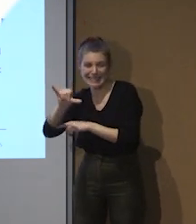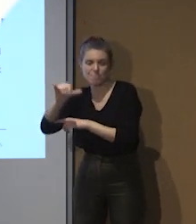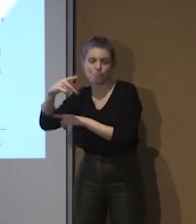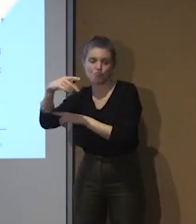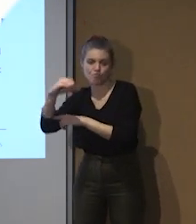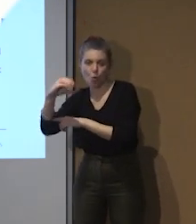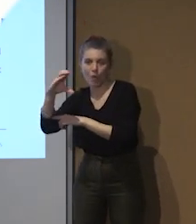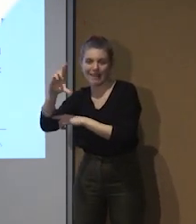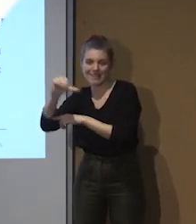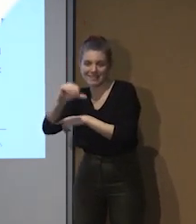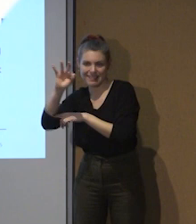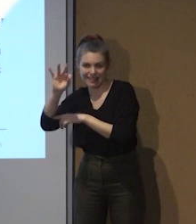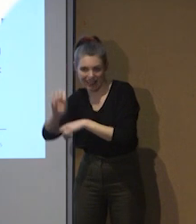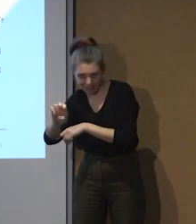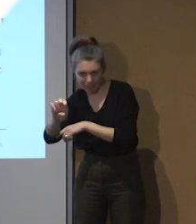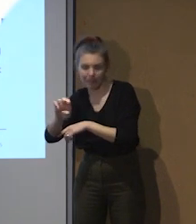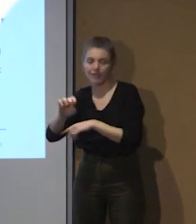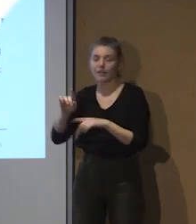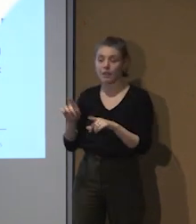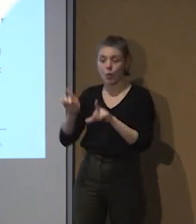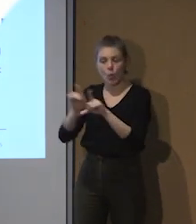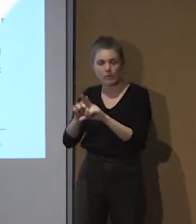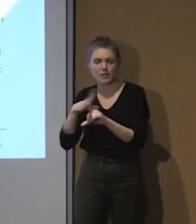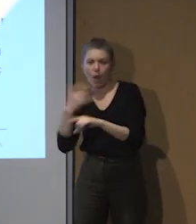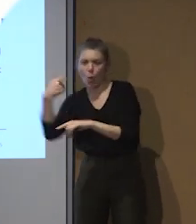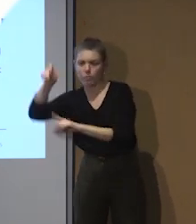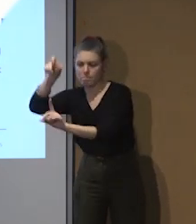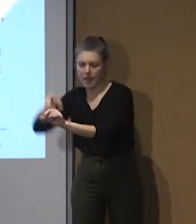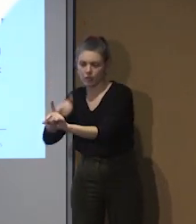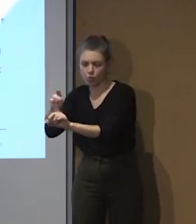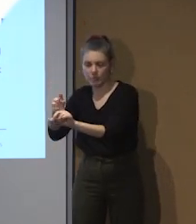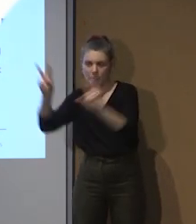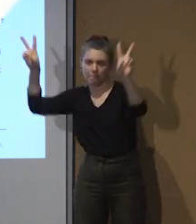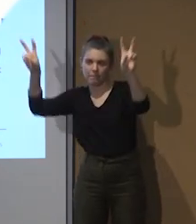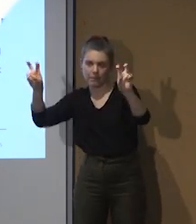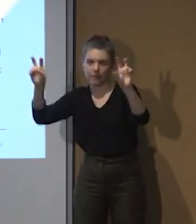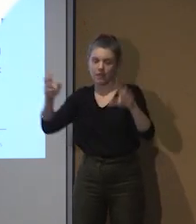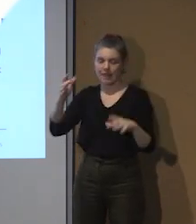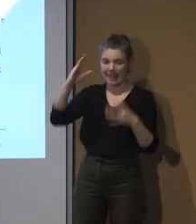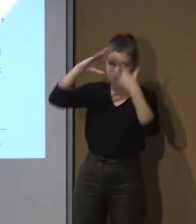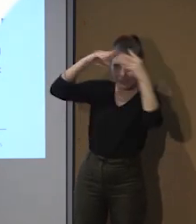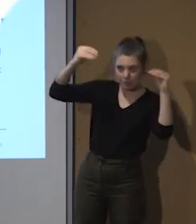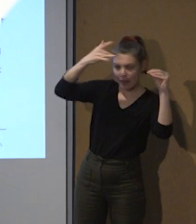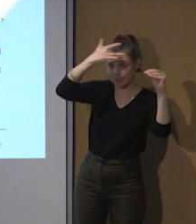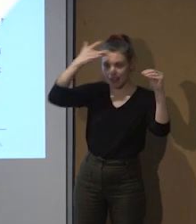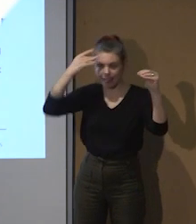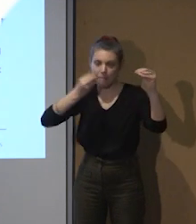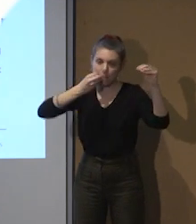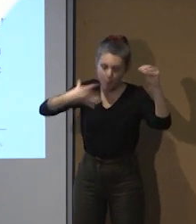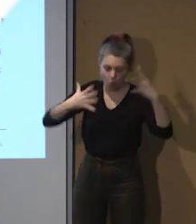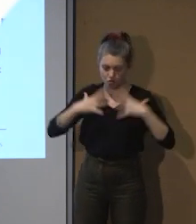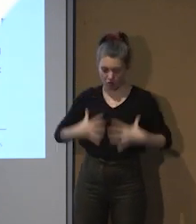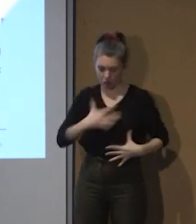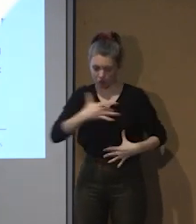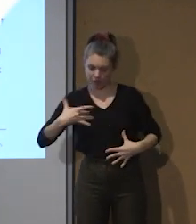de Juvénal et sa sentence mens sana in corpore sano. Et il va également